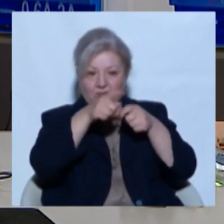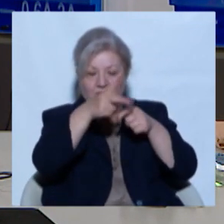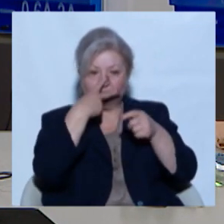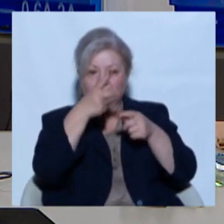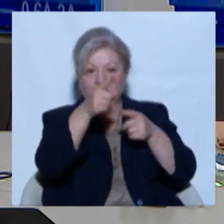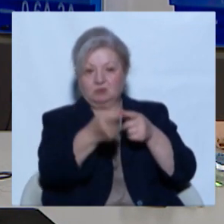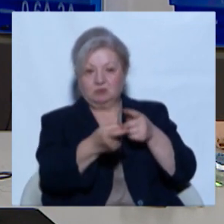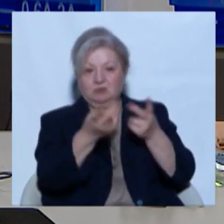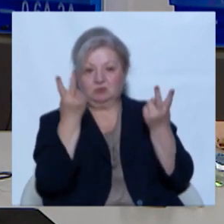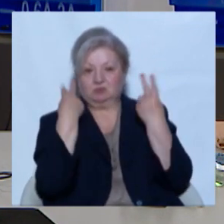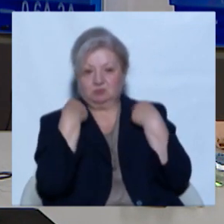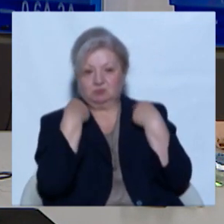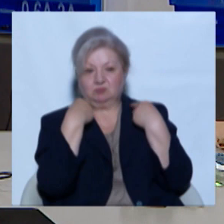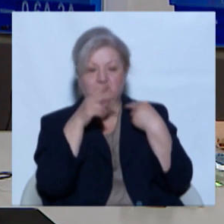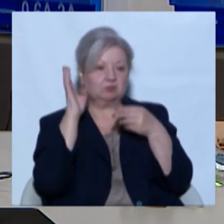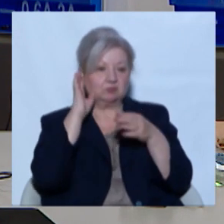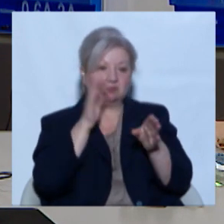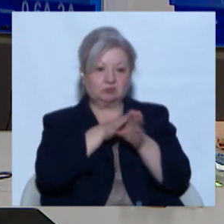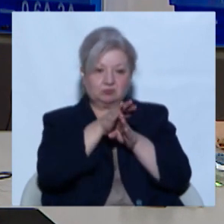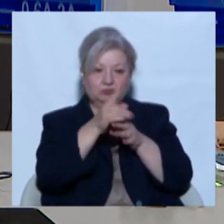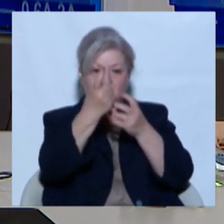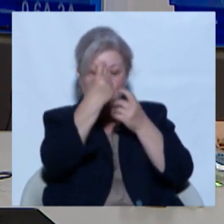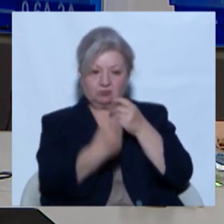კონტაქტი ემორჩილება რეალურ კონტაქტს და